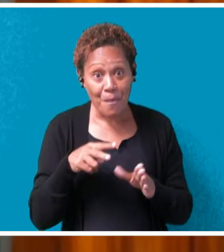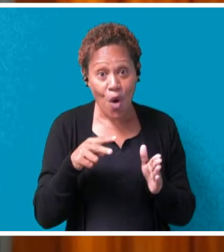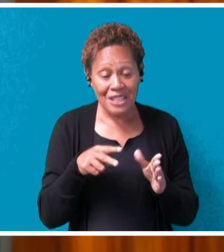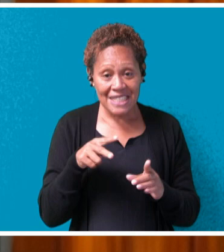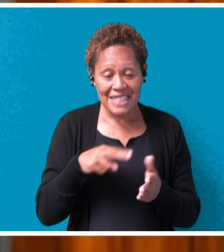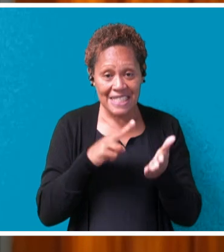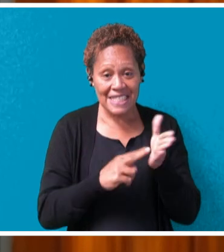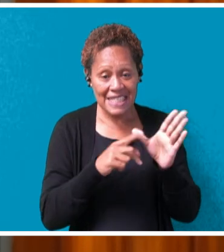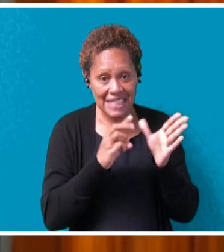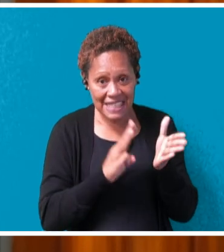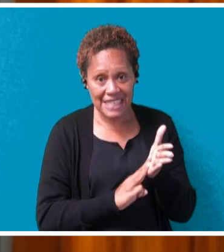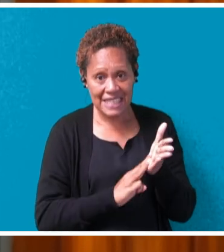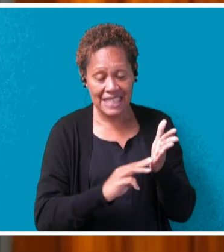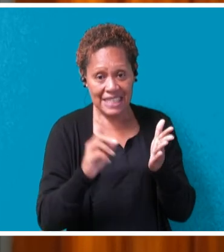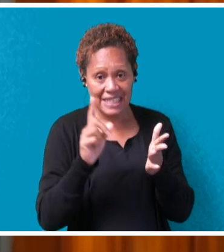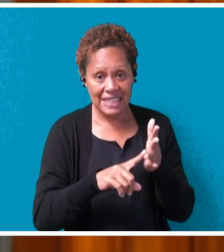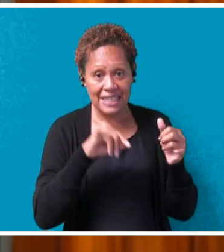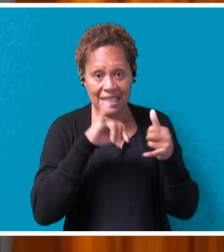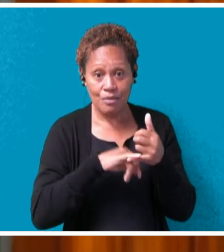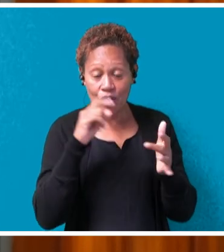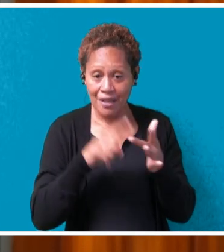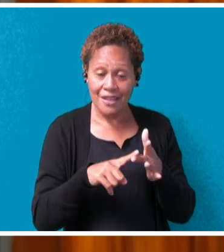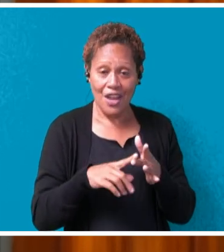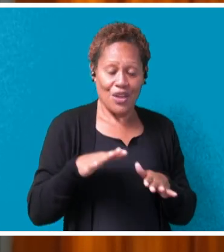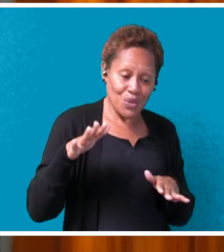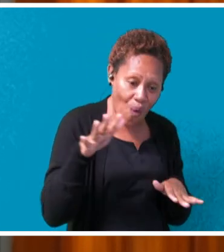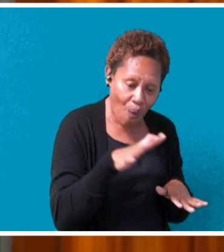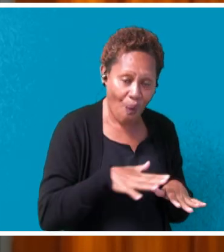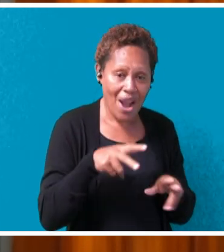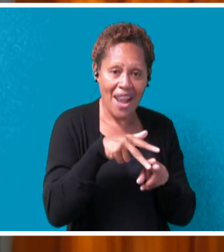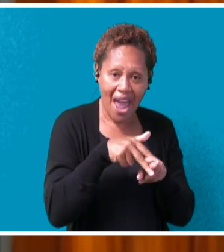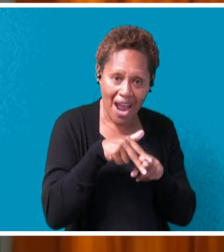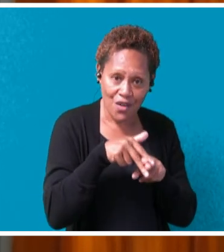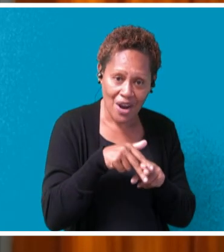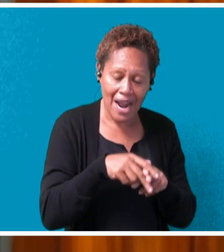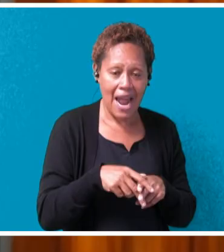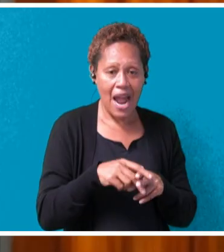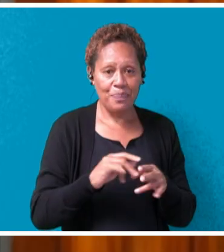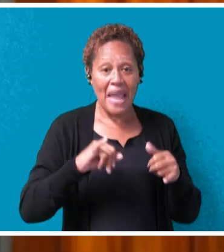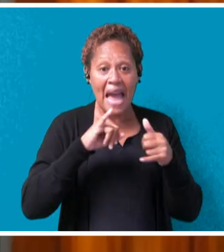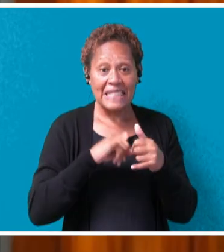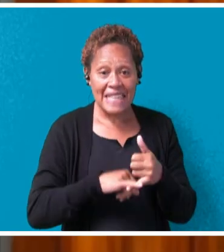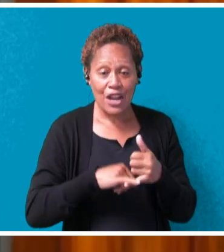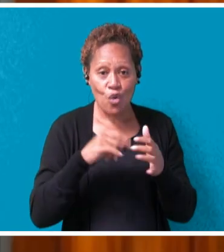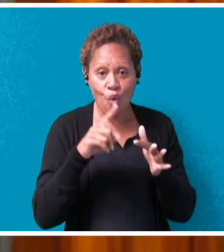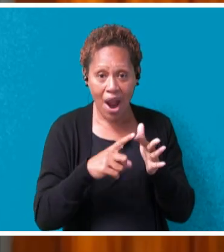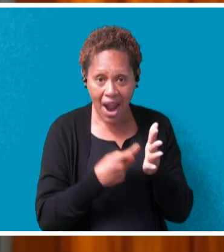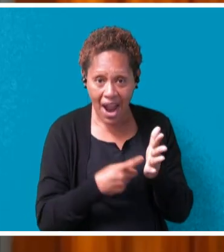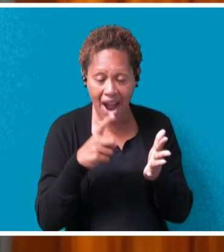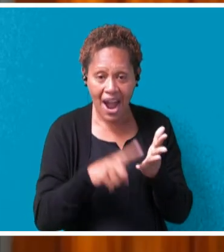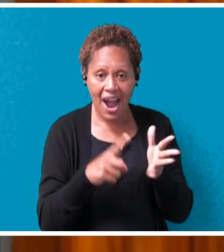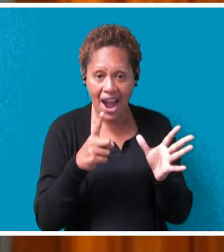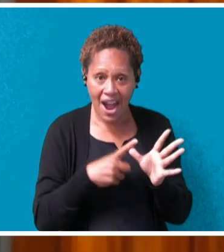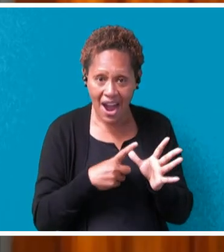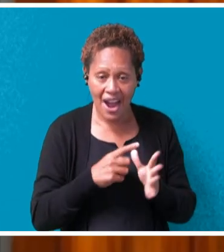advocacy and na enlightenment work takolo po may na mosi, narungan po sa serua, meron sa kanya sa sabara, pilisar kinarutunan